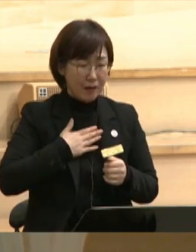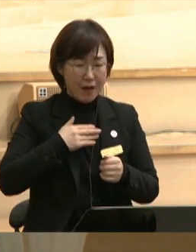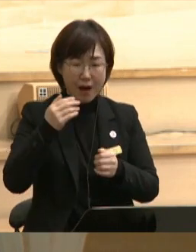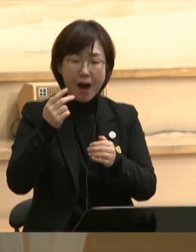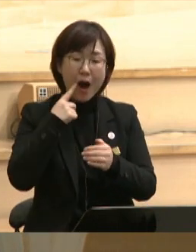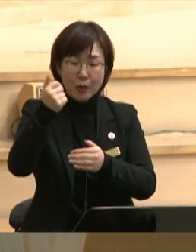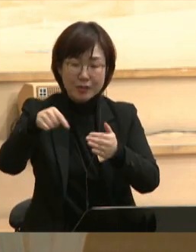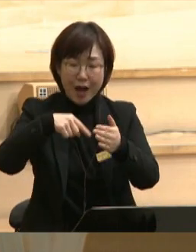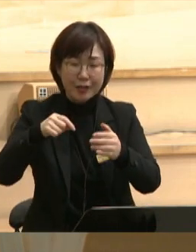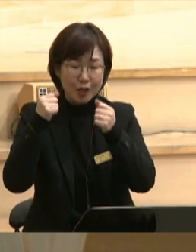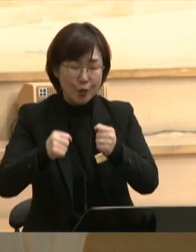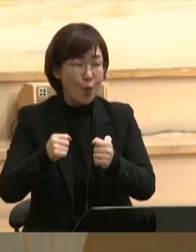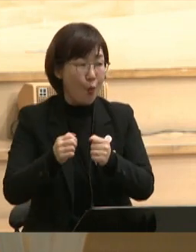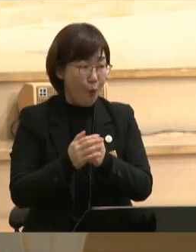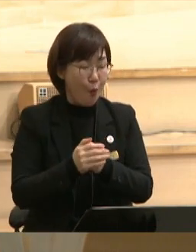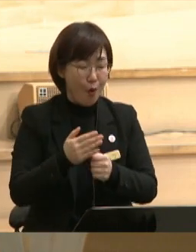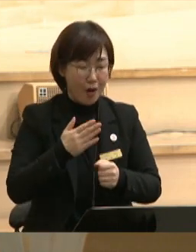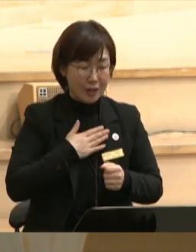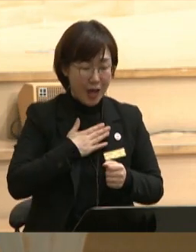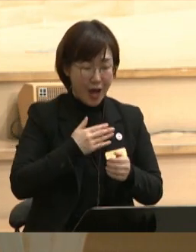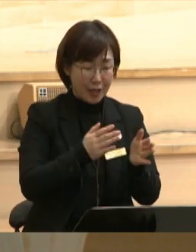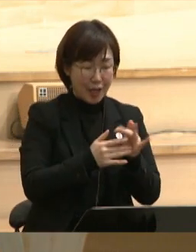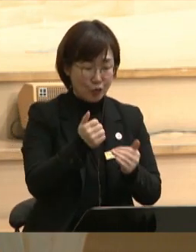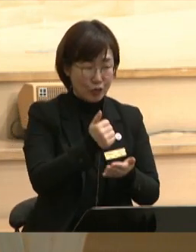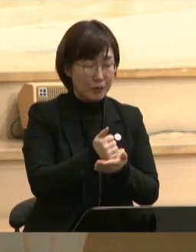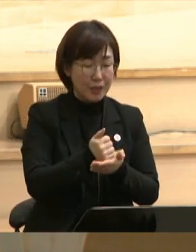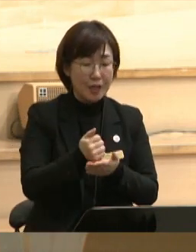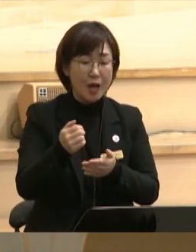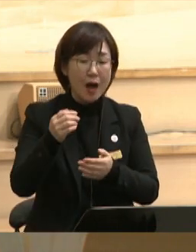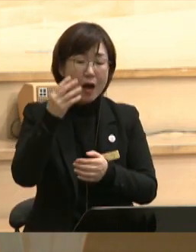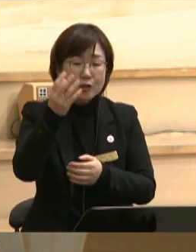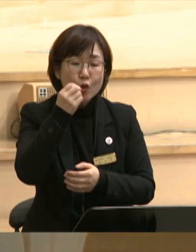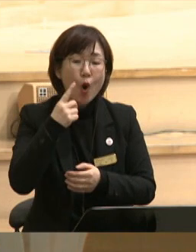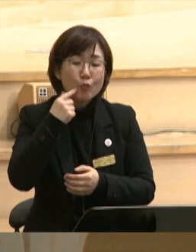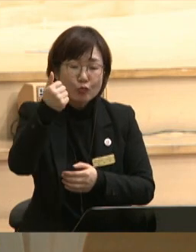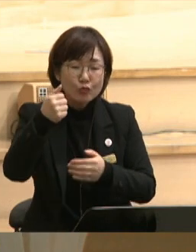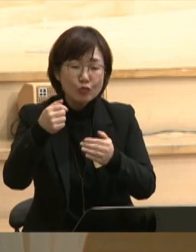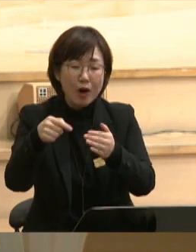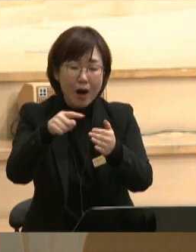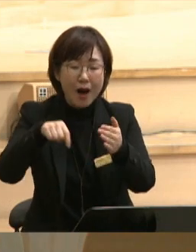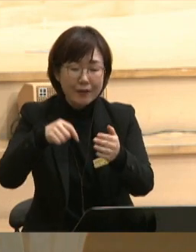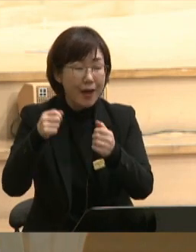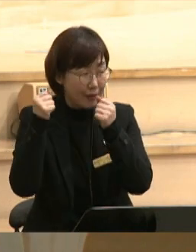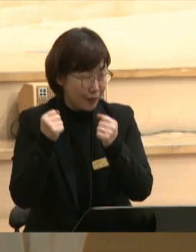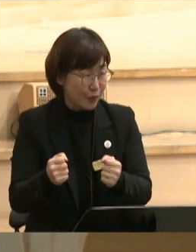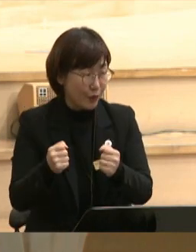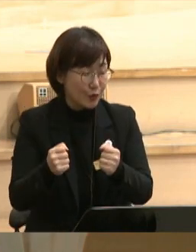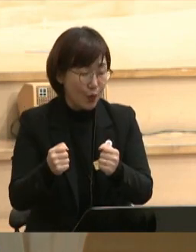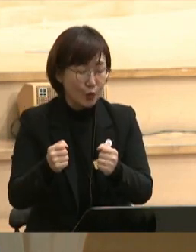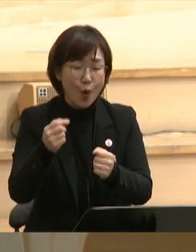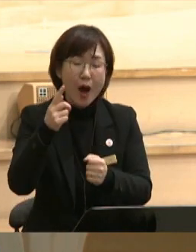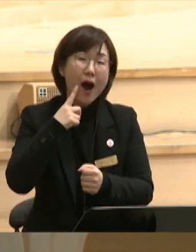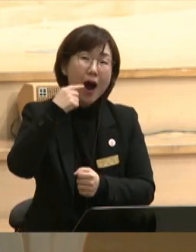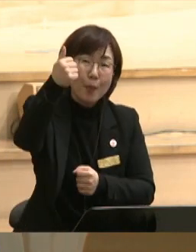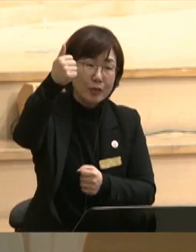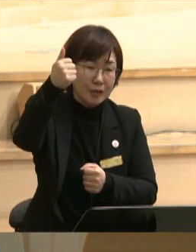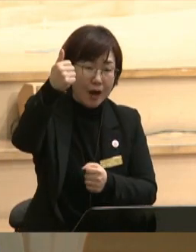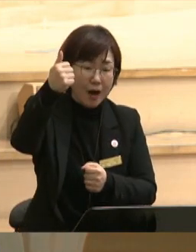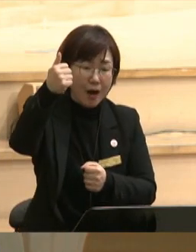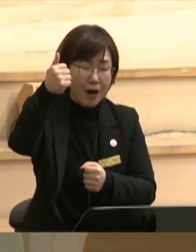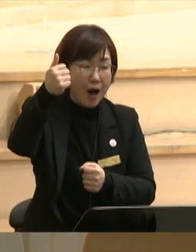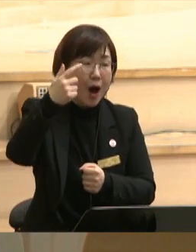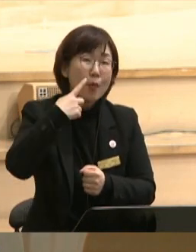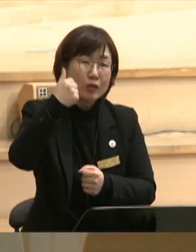예수님이 누구한테 누구 아내가 안다는 겁니까 성부 하나님 안에 거한다는 것입니다 그리고 아버지께서 어디에